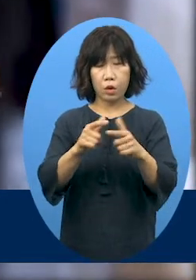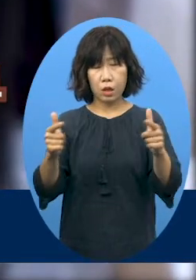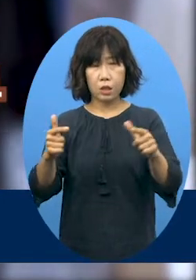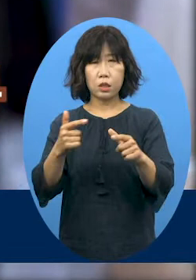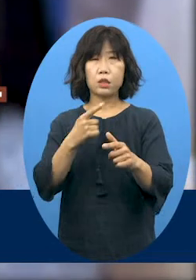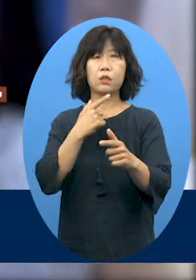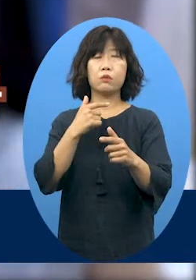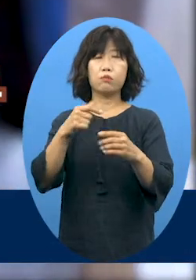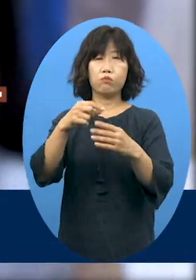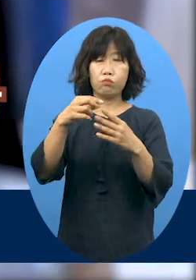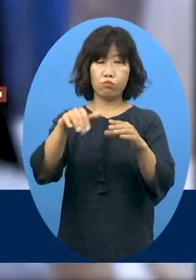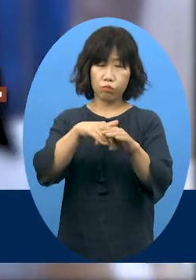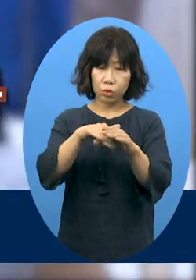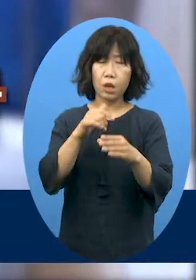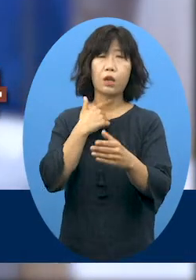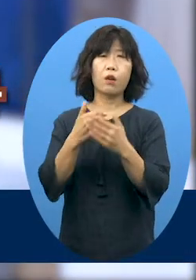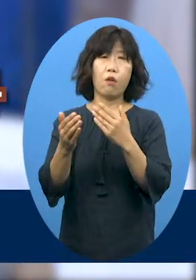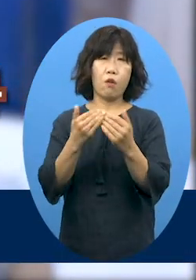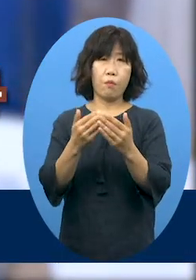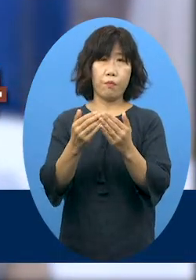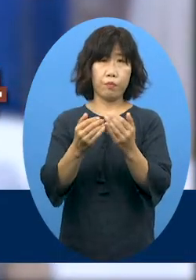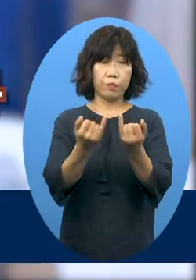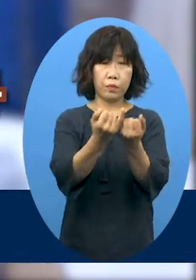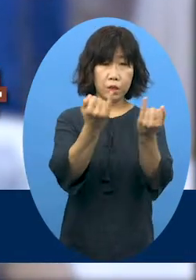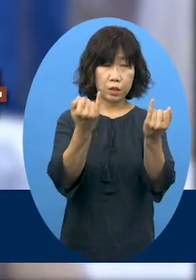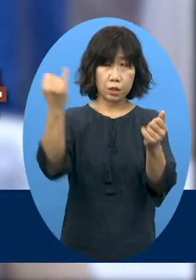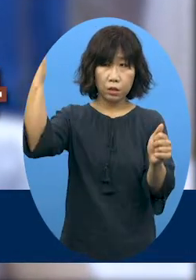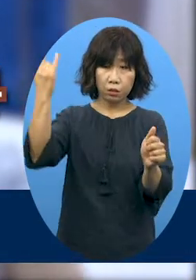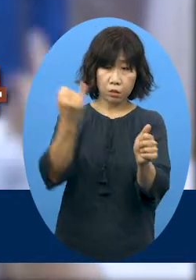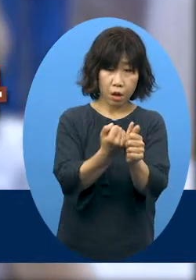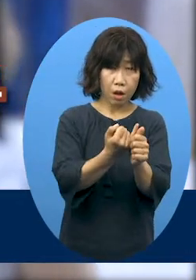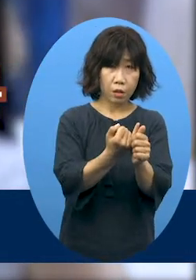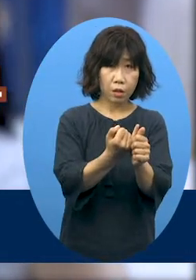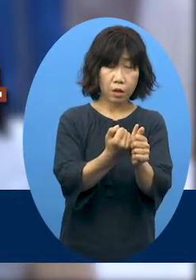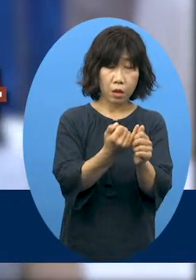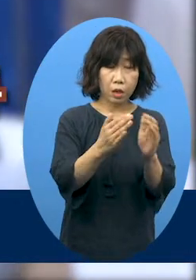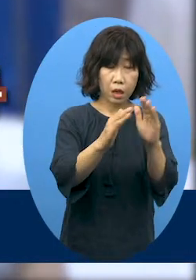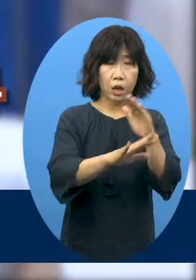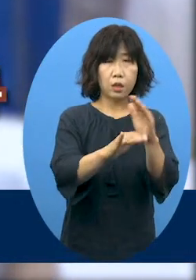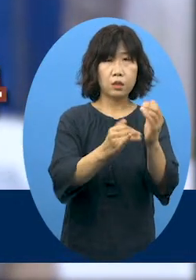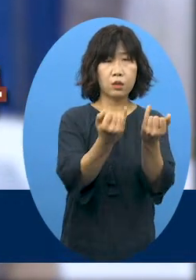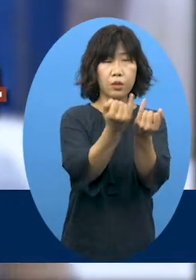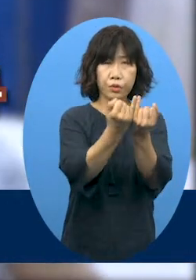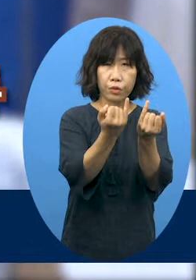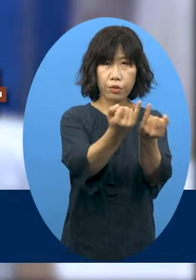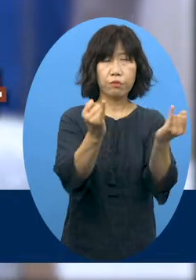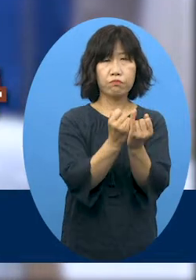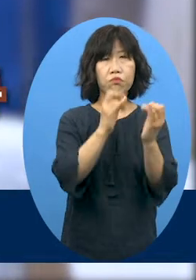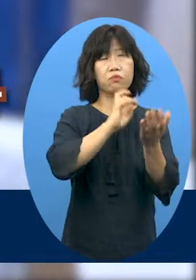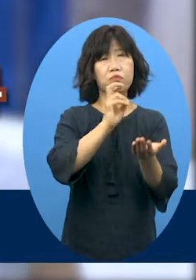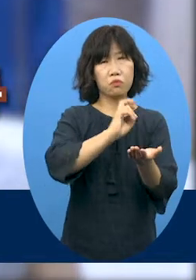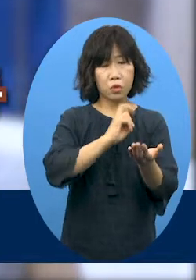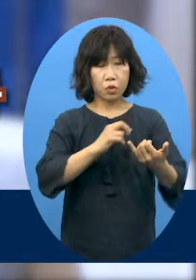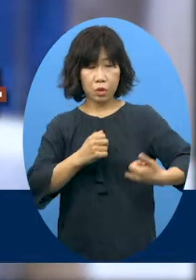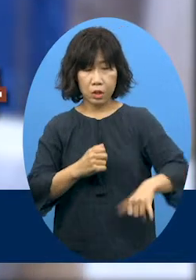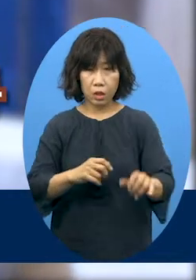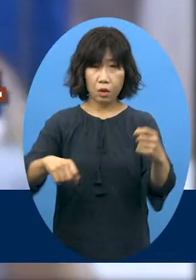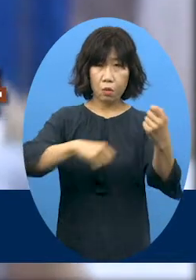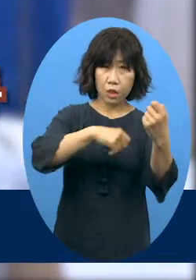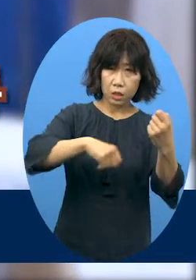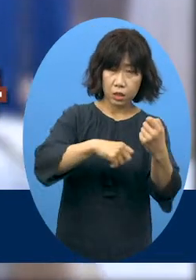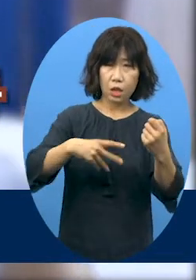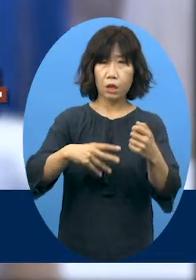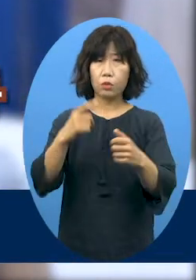다문화체험 결혼이주 여성 합창단 행복 메아리 공연 다문화가족 자녀 오케스트라 아버지 자녀